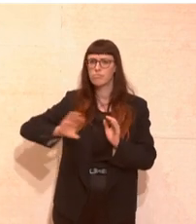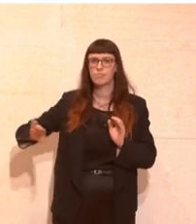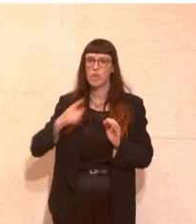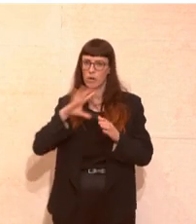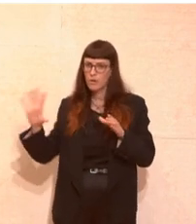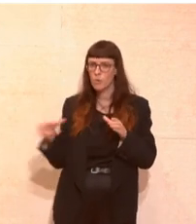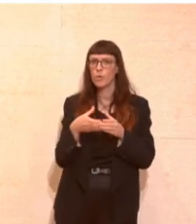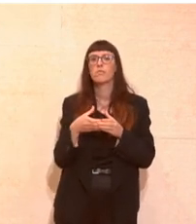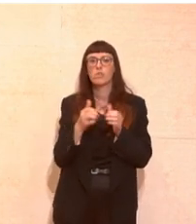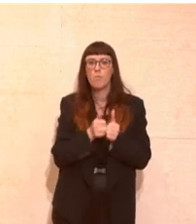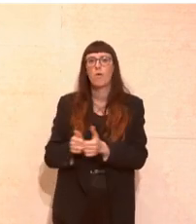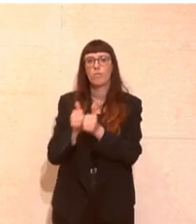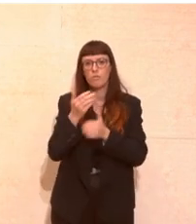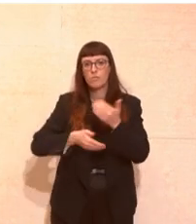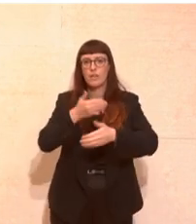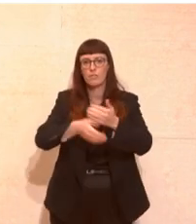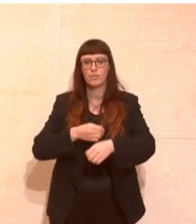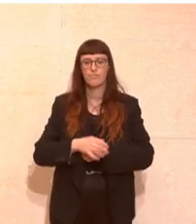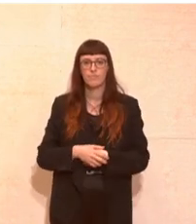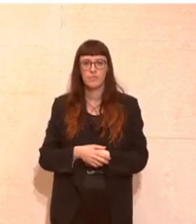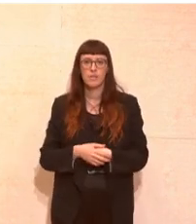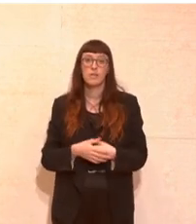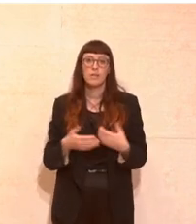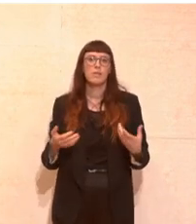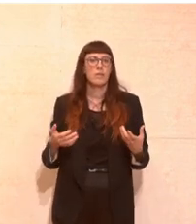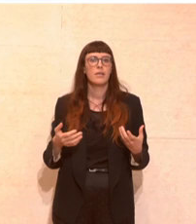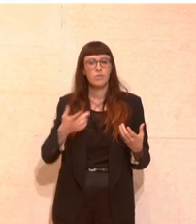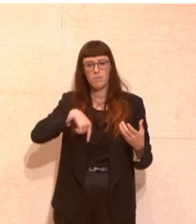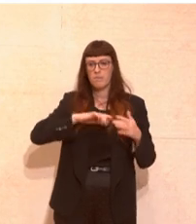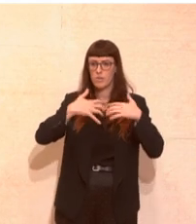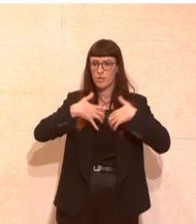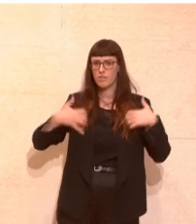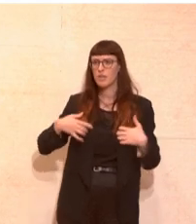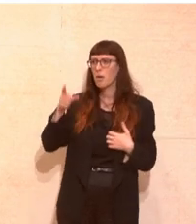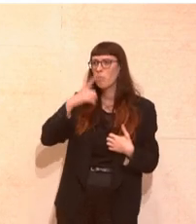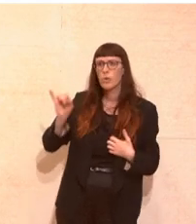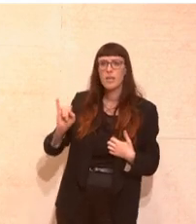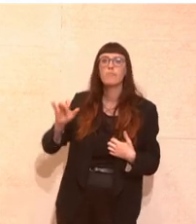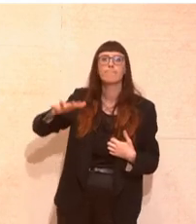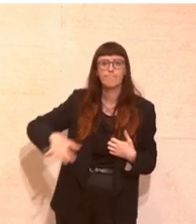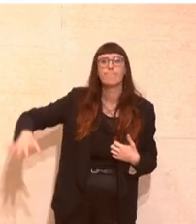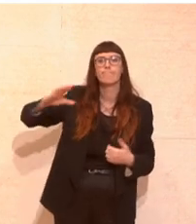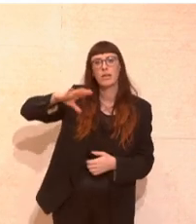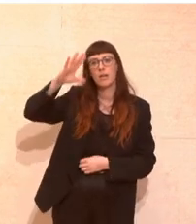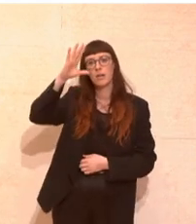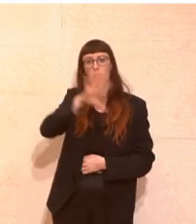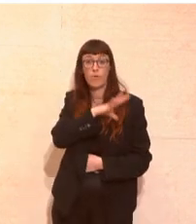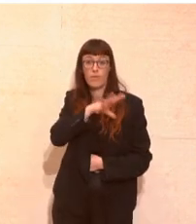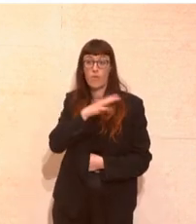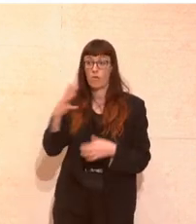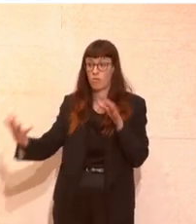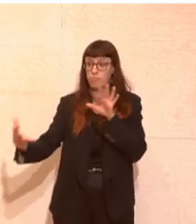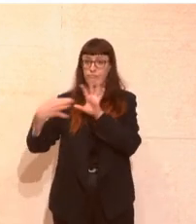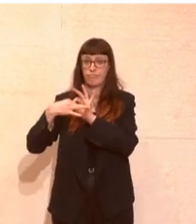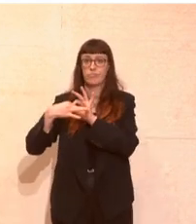vraiment nous sommes des scientifiques, mais de nous mettre à votre service, corps enseignant, pour voir qu'est-ce qui est faisable et comment